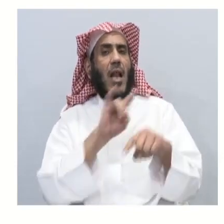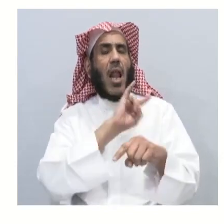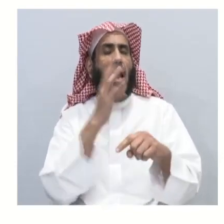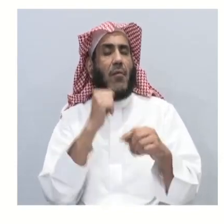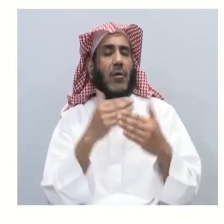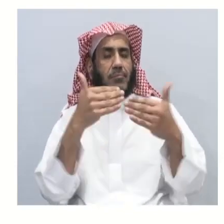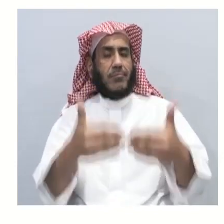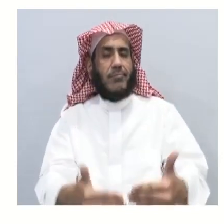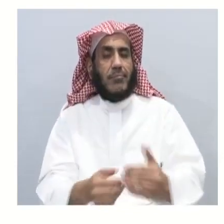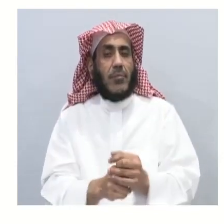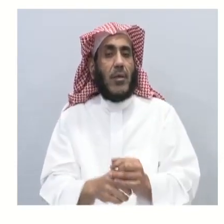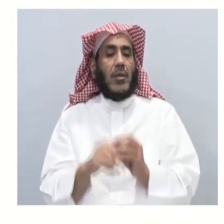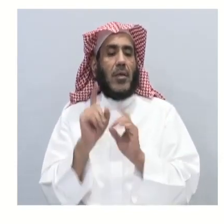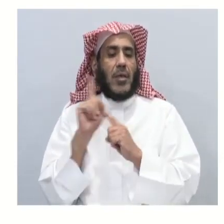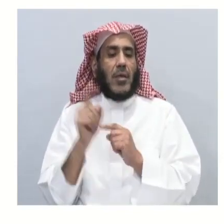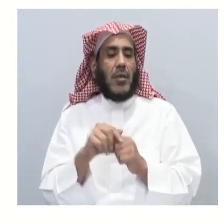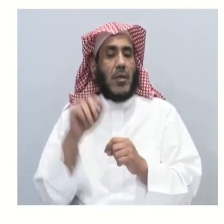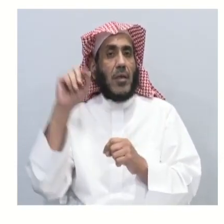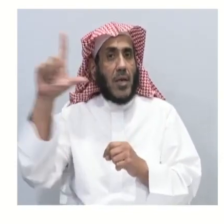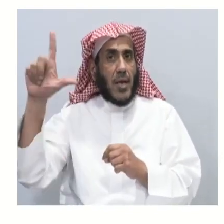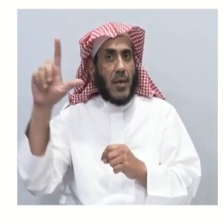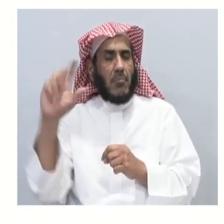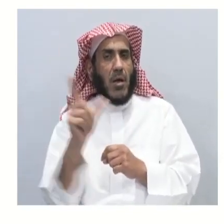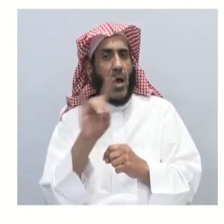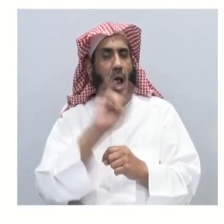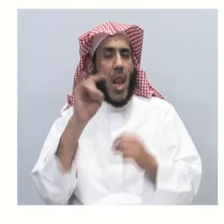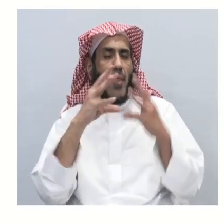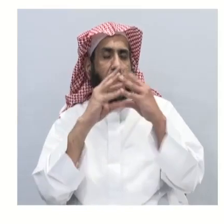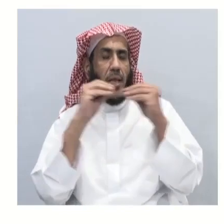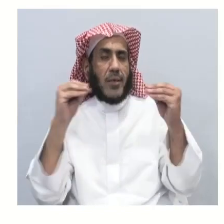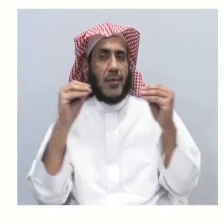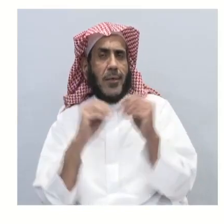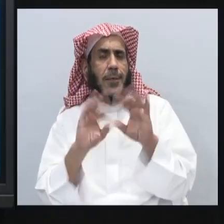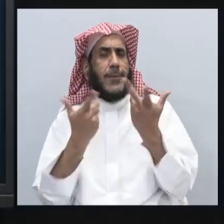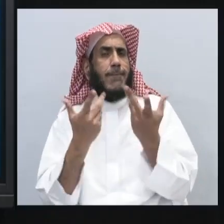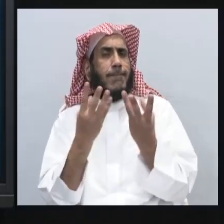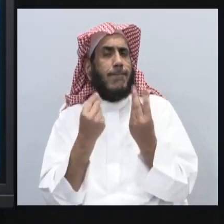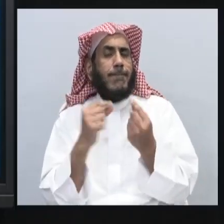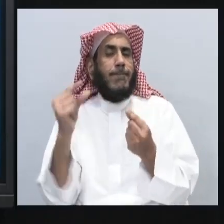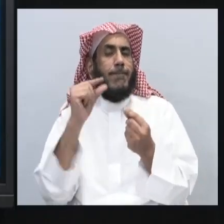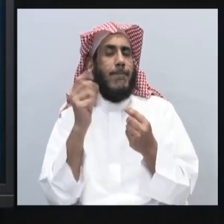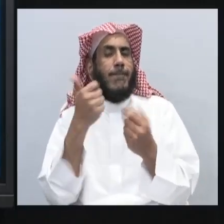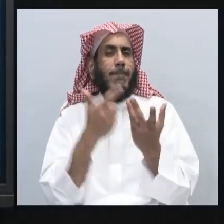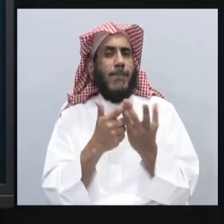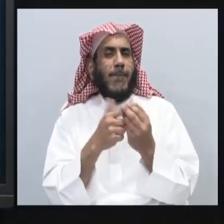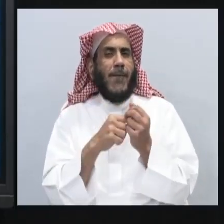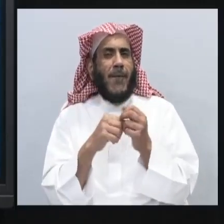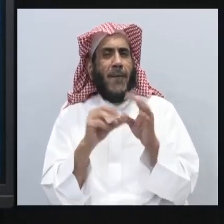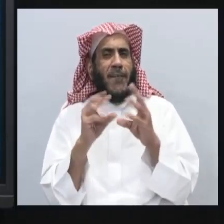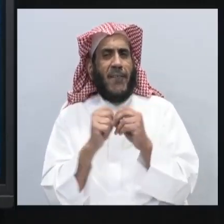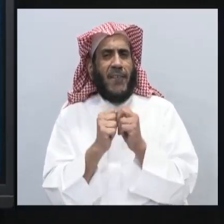الكلمة التي تليها، لألا. عند تحليل هذه الكلمة نلاحظ أنها كم كلمة، كم حرف، أو عفوا هي عبارة